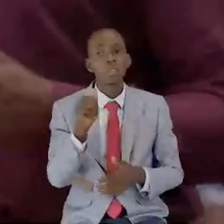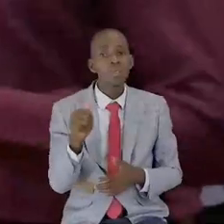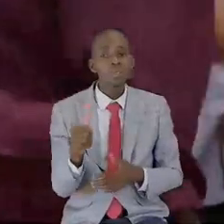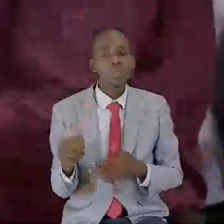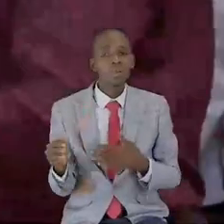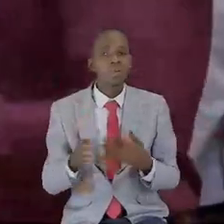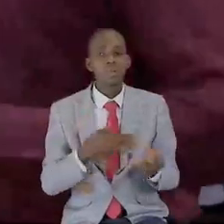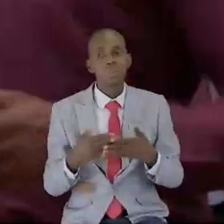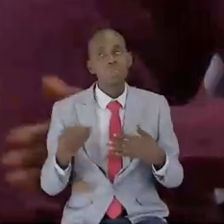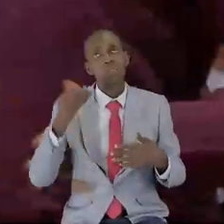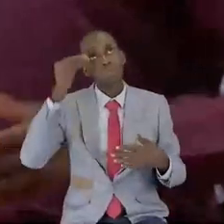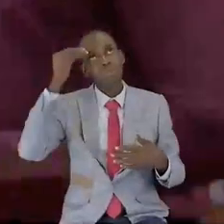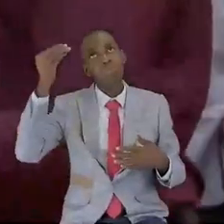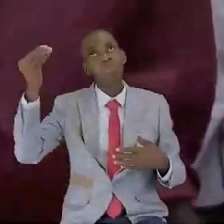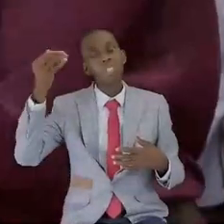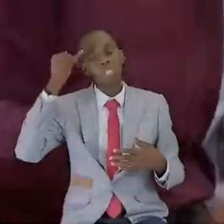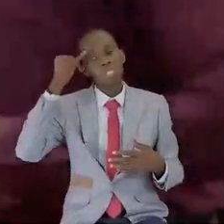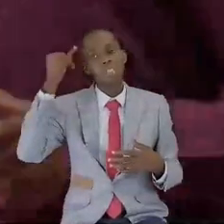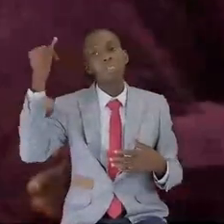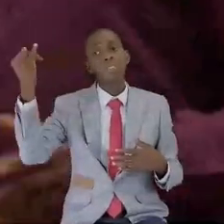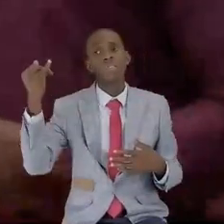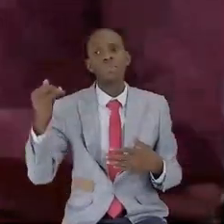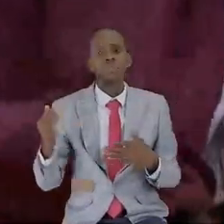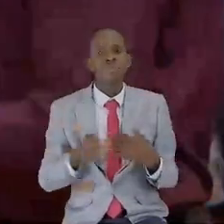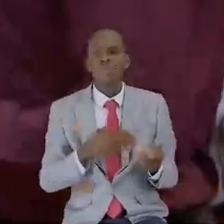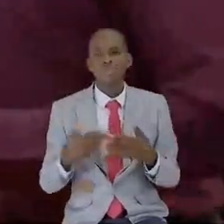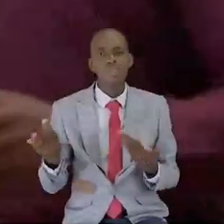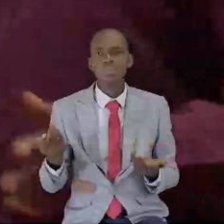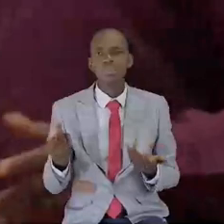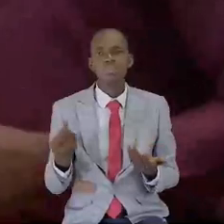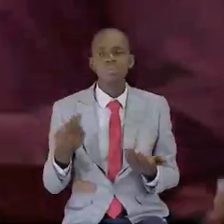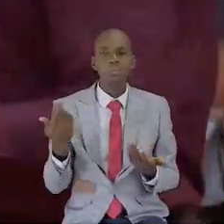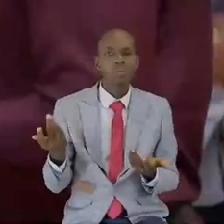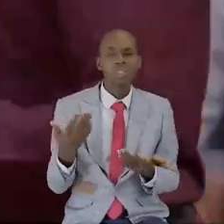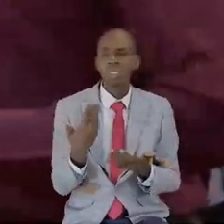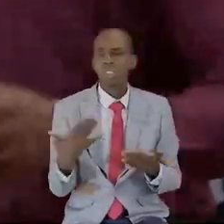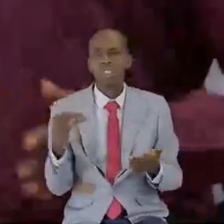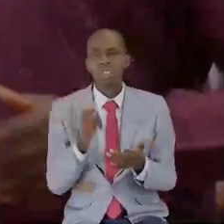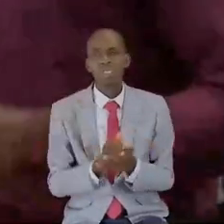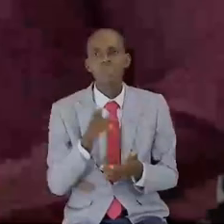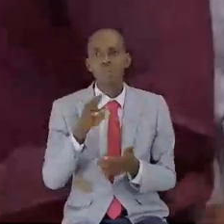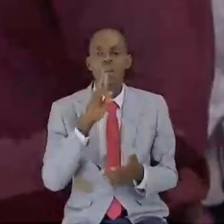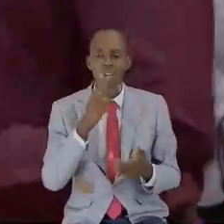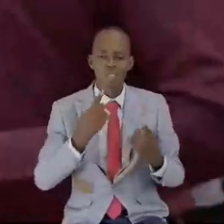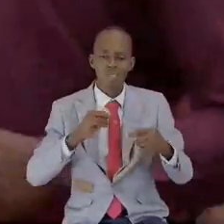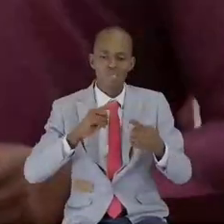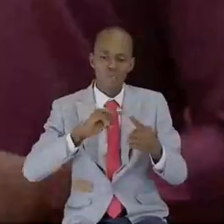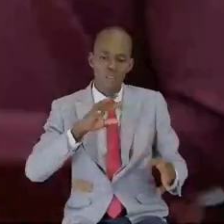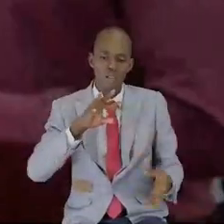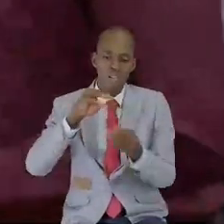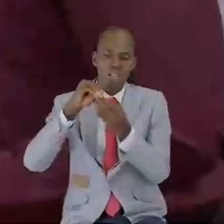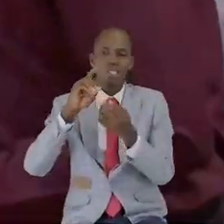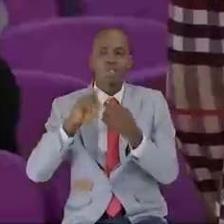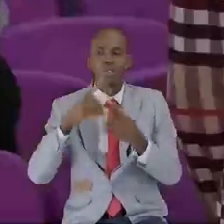quelles que soient les idéologies, quelles que soient les philosophies qui essaient, que tu essaies d'ajouter